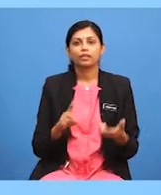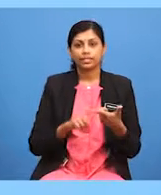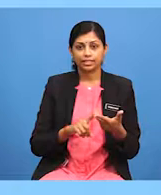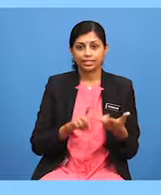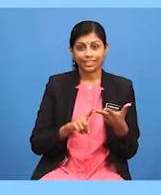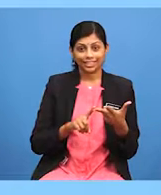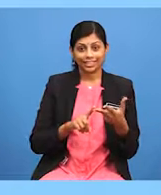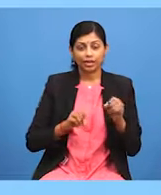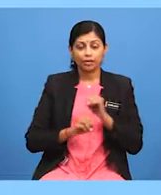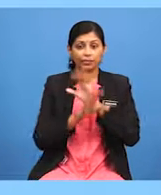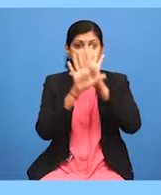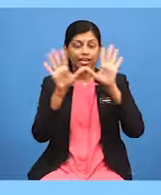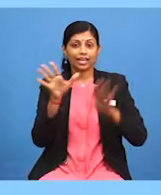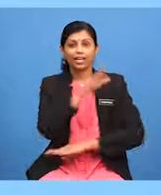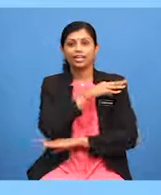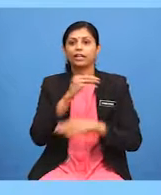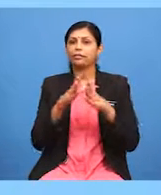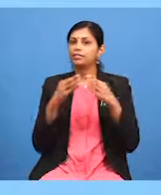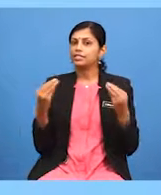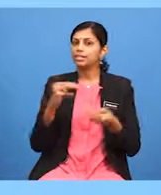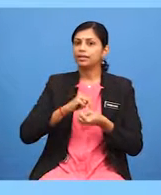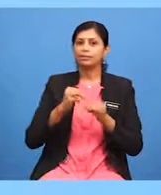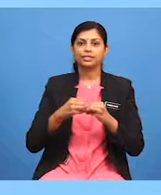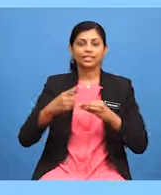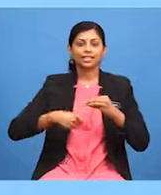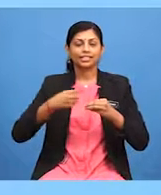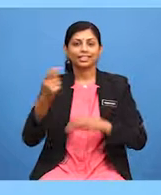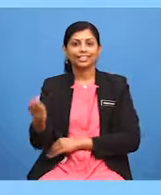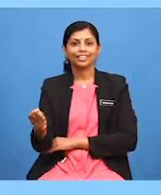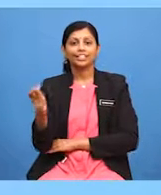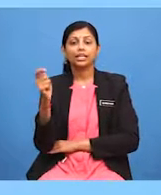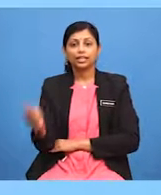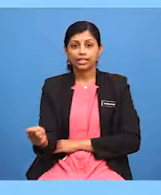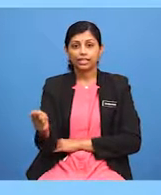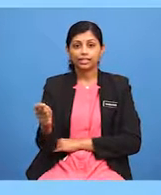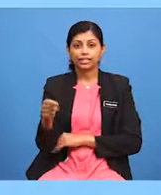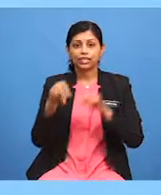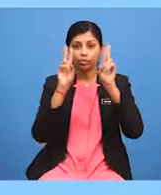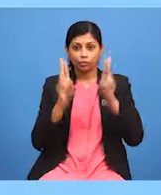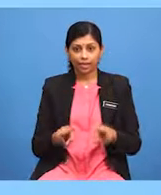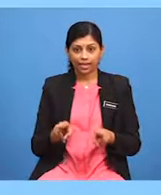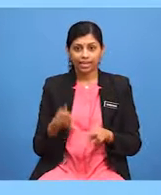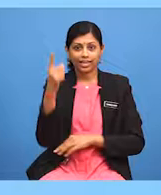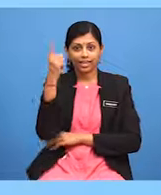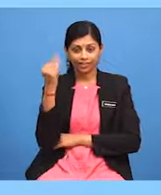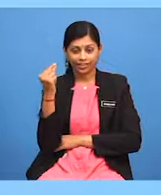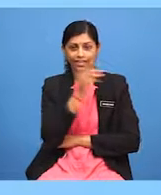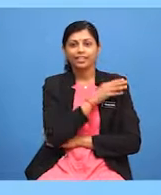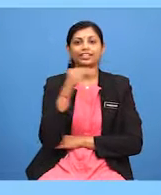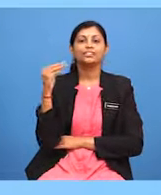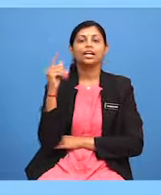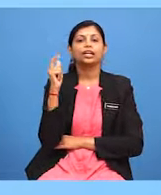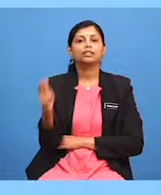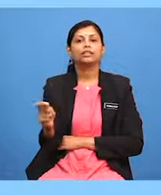Ketiga, menerangkan dan menyelesaikan masalah berkaitan tenaga kepayaan graviti